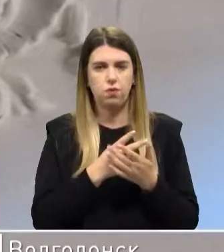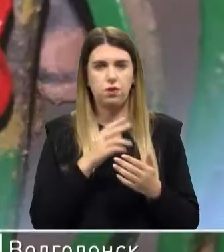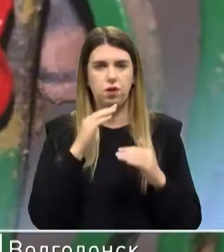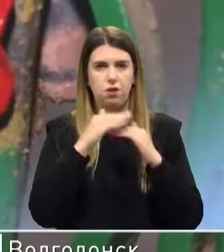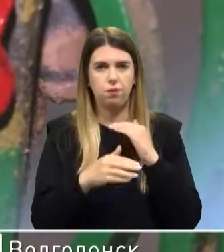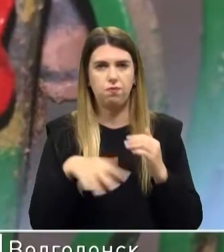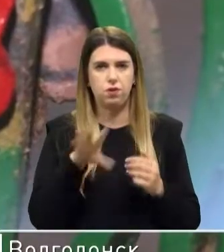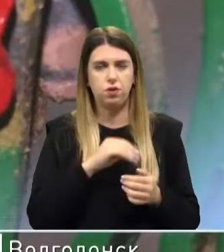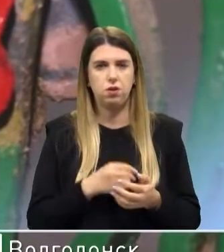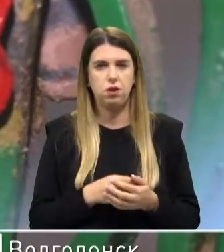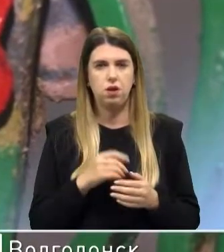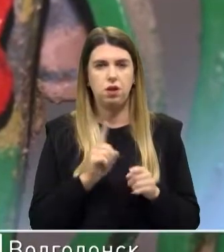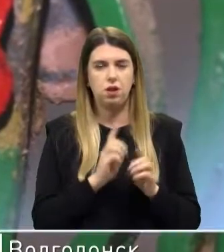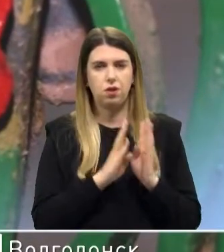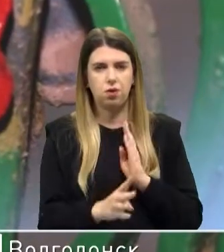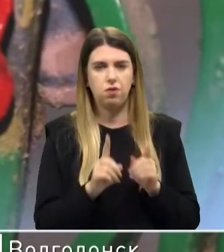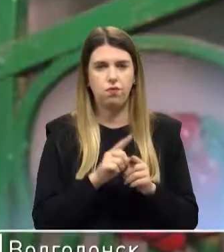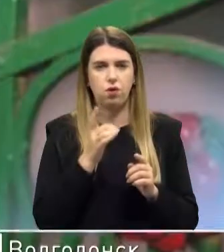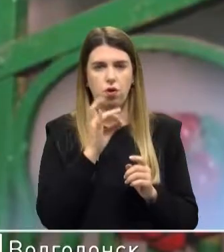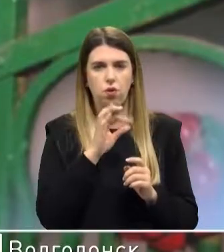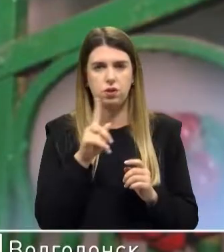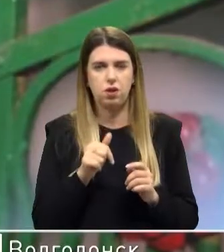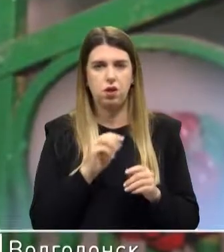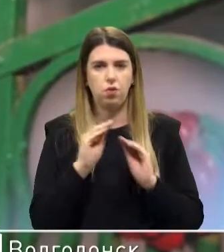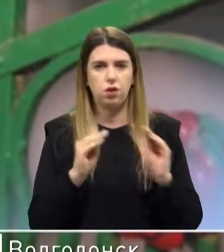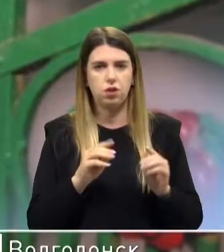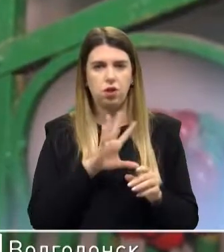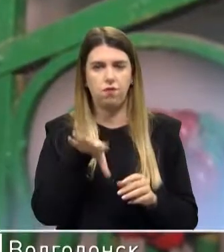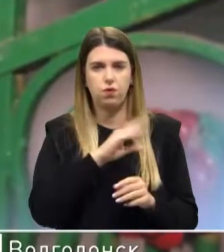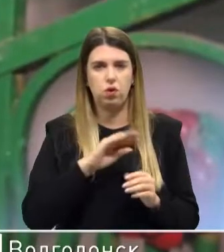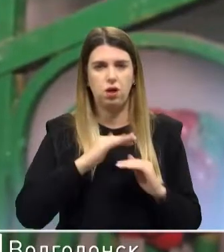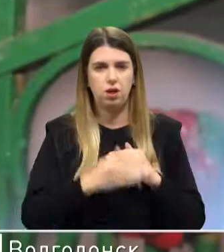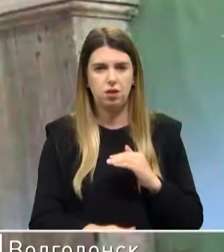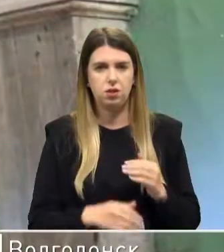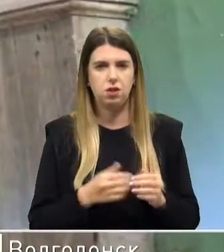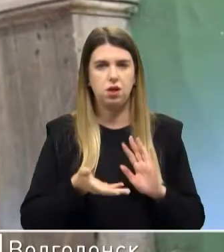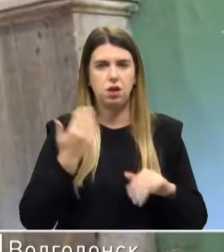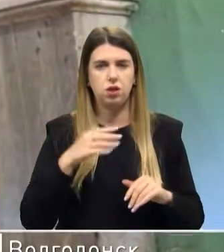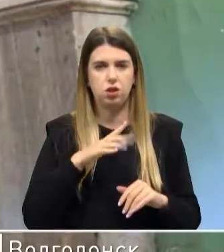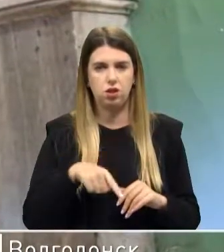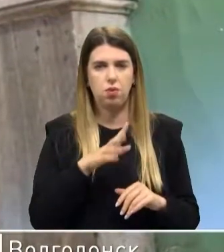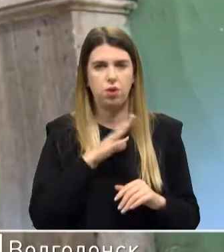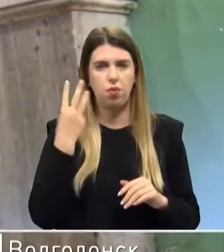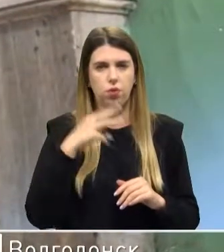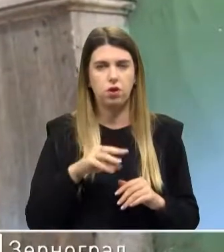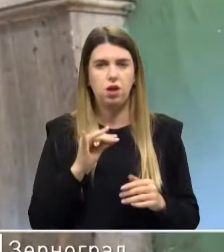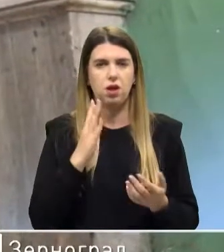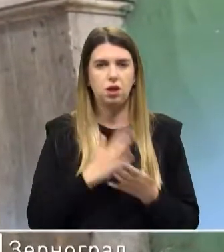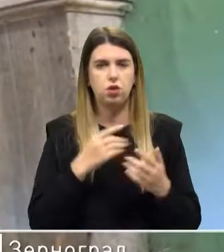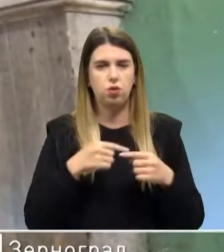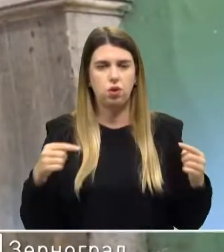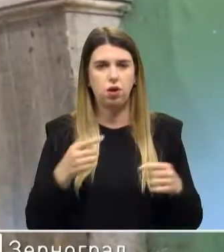виде лепнины. В доходном доме братьев Дерткезовых ими украшена мраморная лестница. Раньше это было модно, но есть и